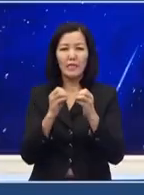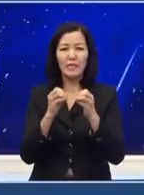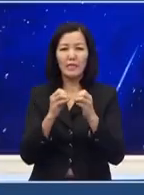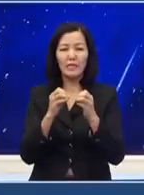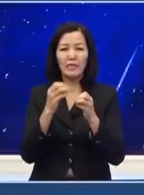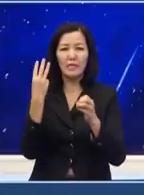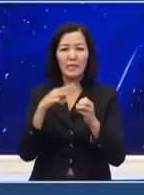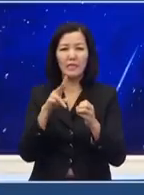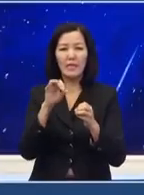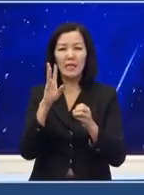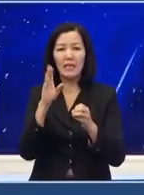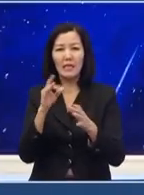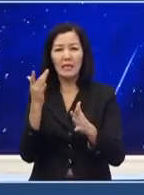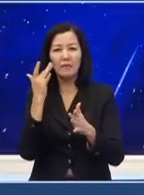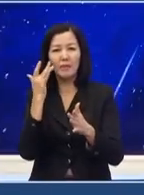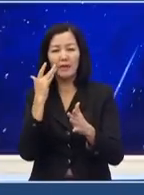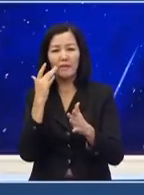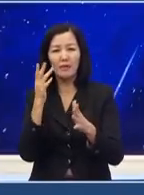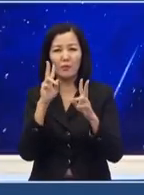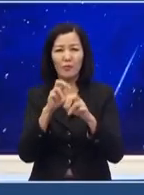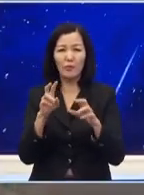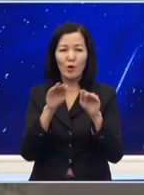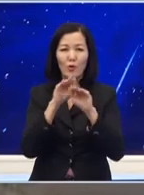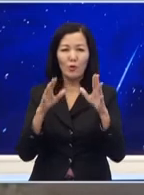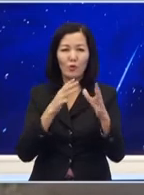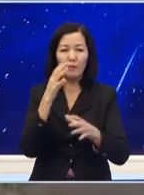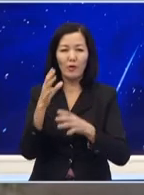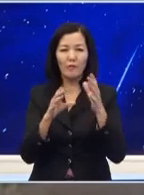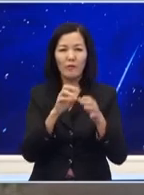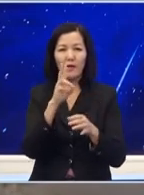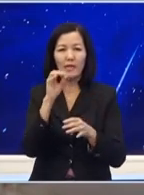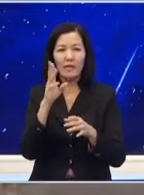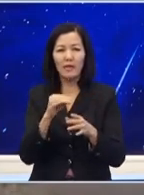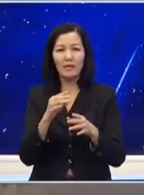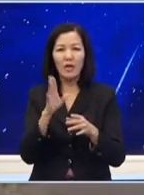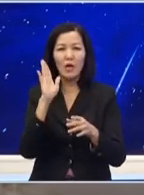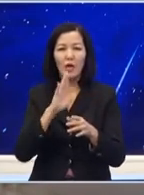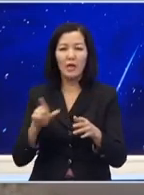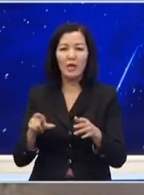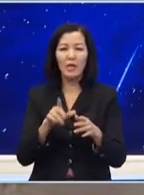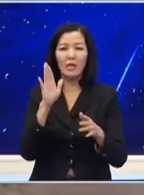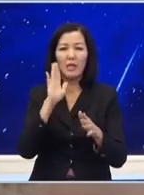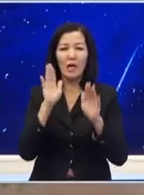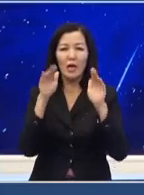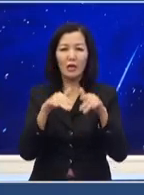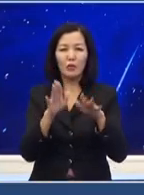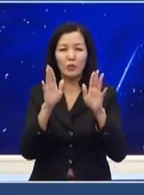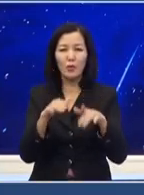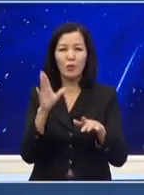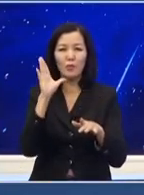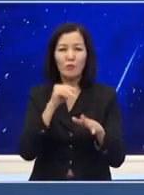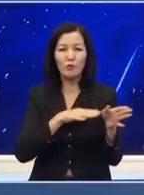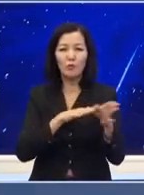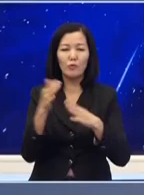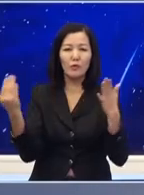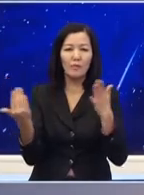30 лет непрерывно измеряют изменения уровня мирового океана, в том числе рек и озер. Орбита позволяет полностью